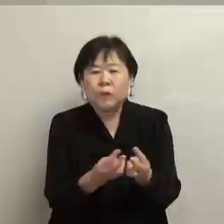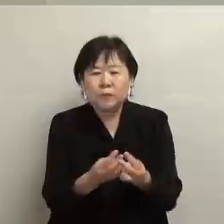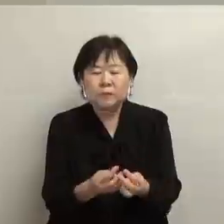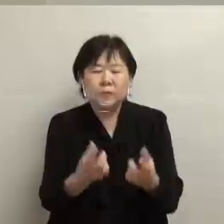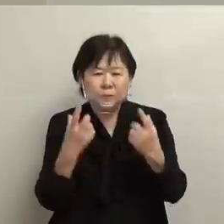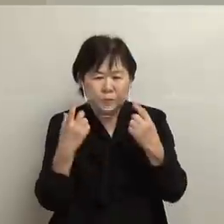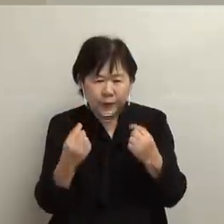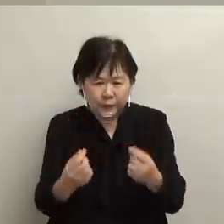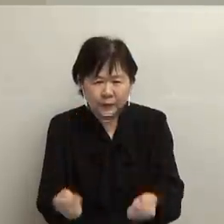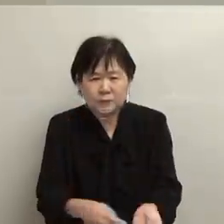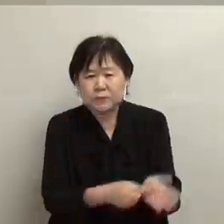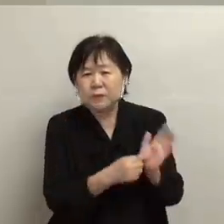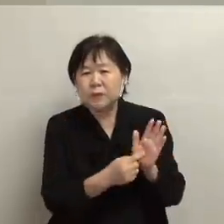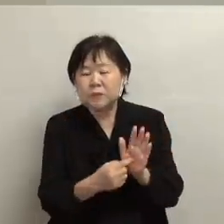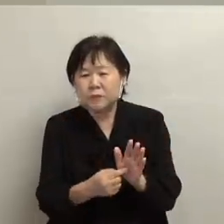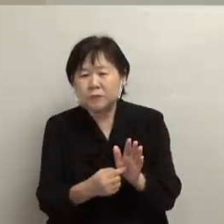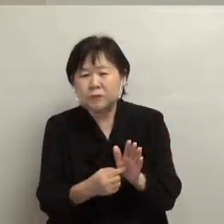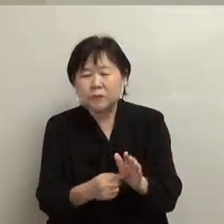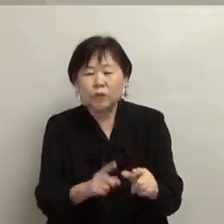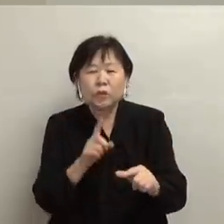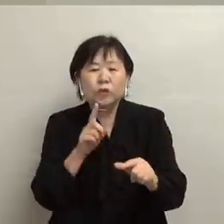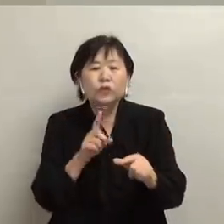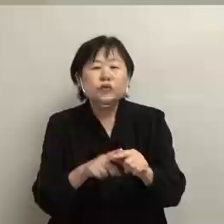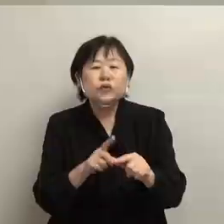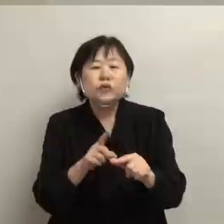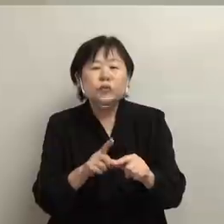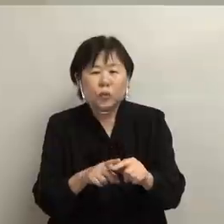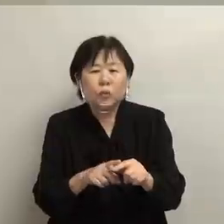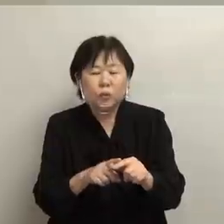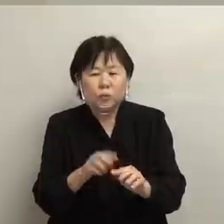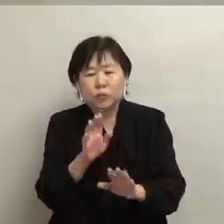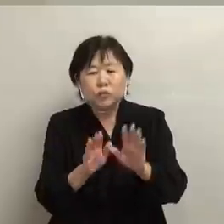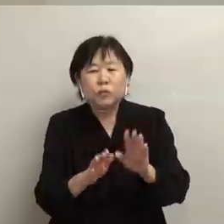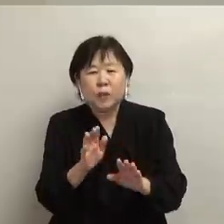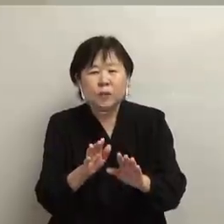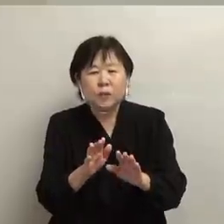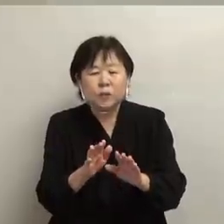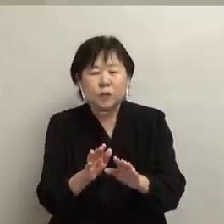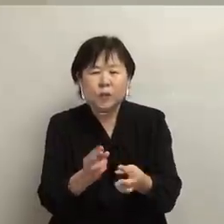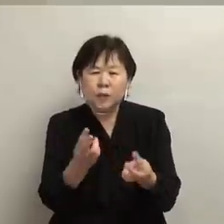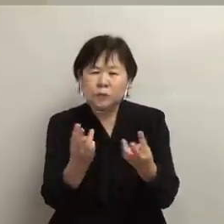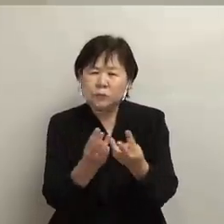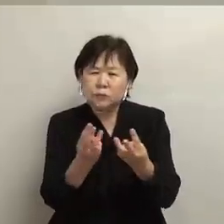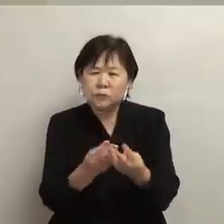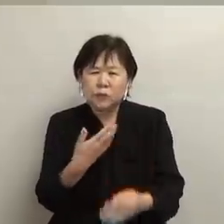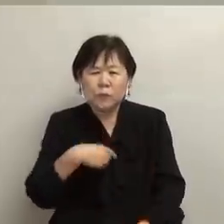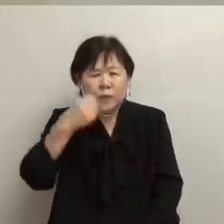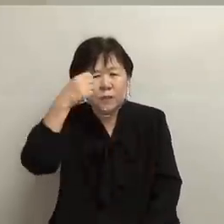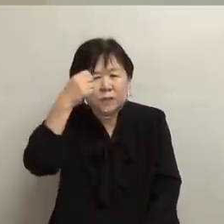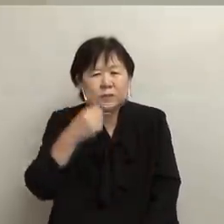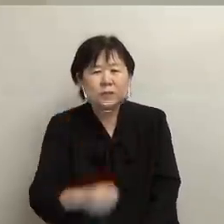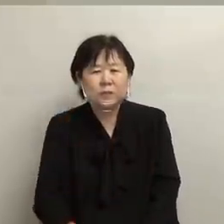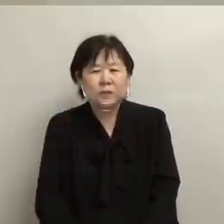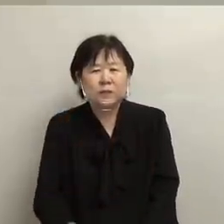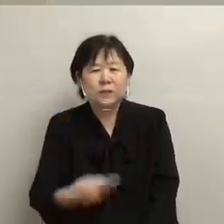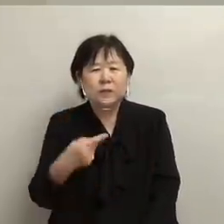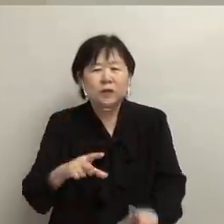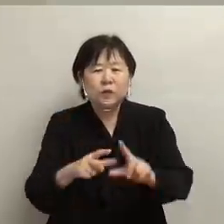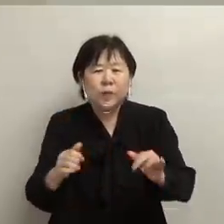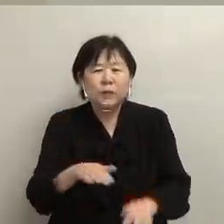されていますけれども旧東証は数字として見えづらいということで一般の方々に正しく理解されていない